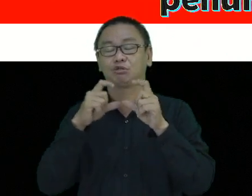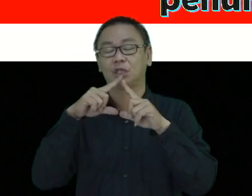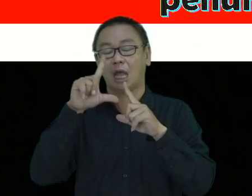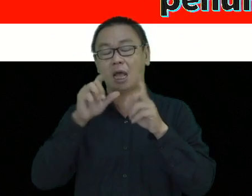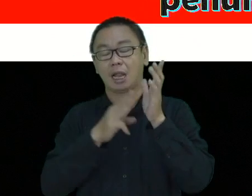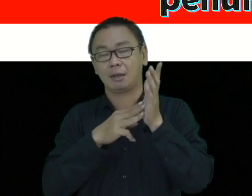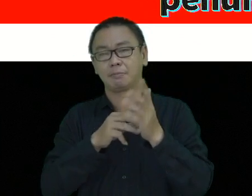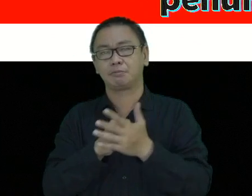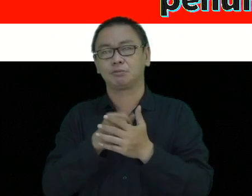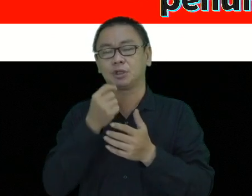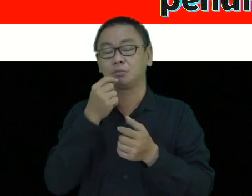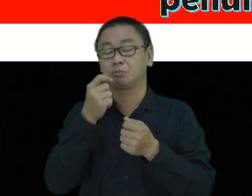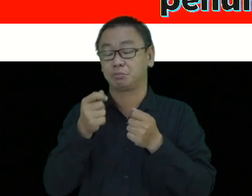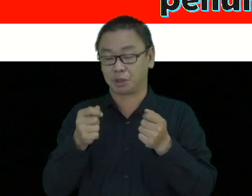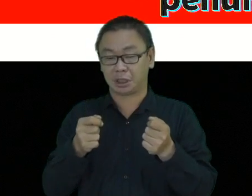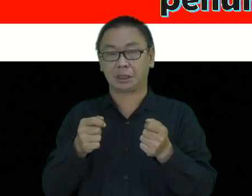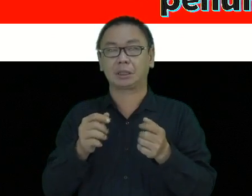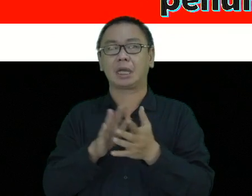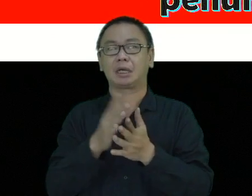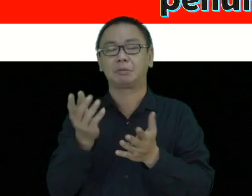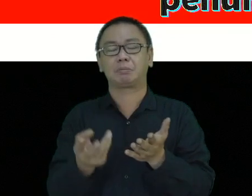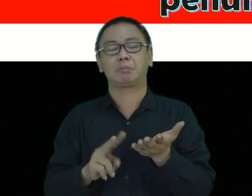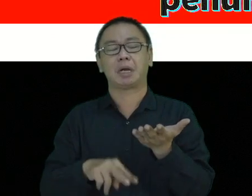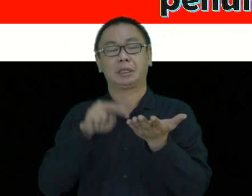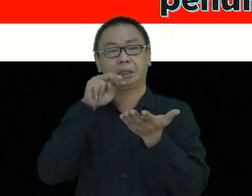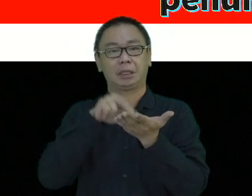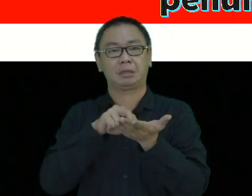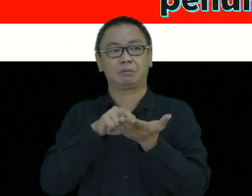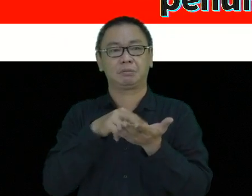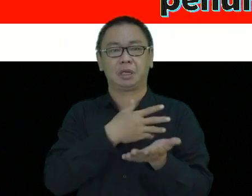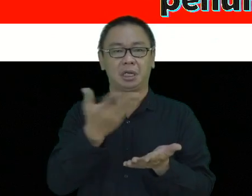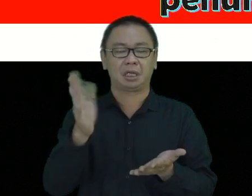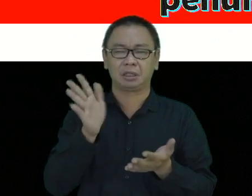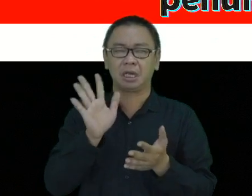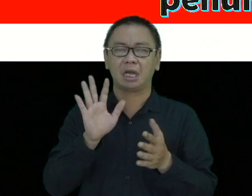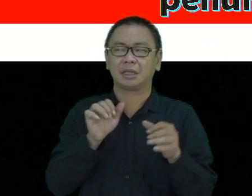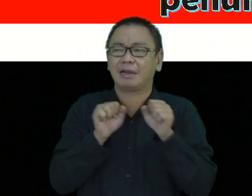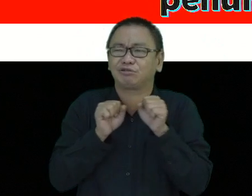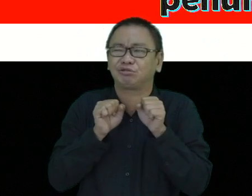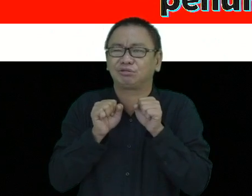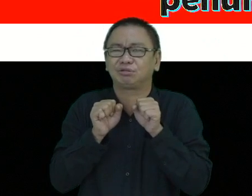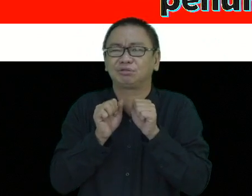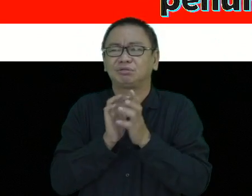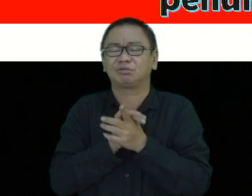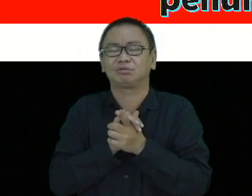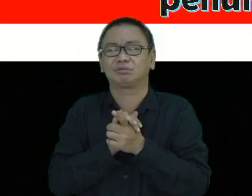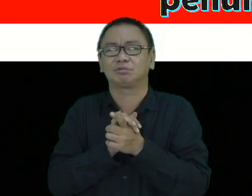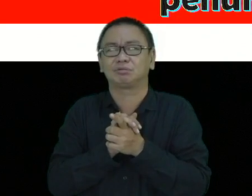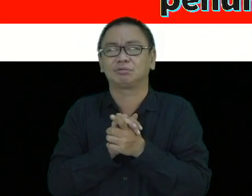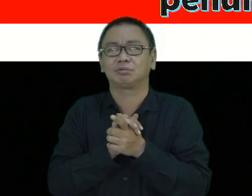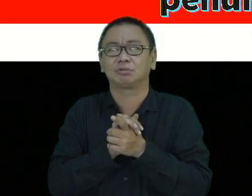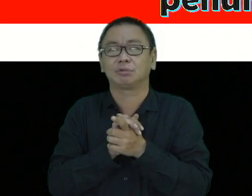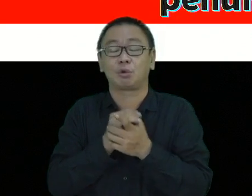kebangkitan. Mereka tidak gentar lagi untuk menghadapi kuasa